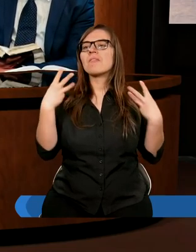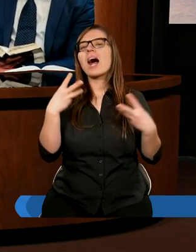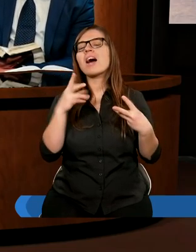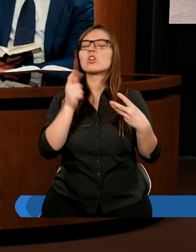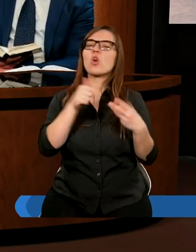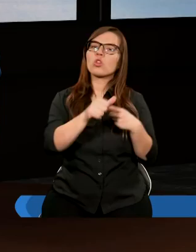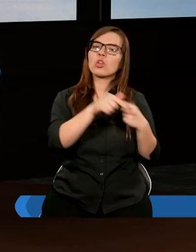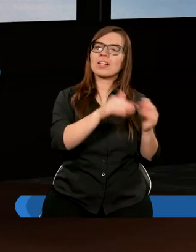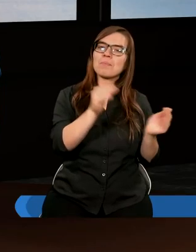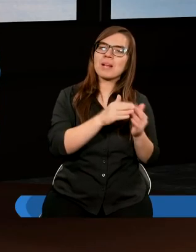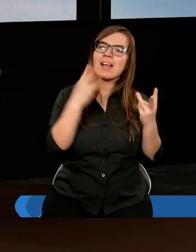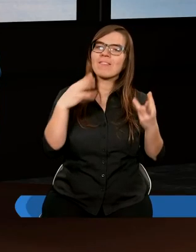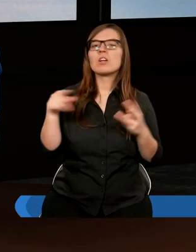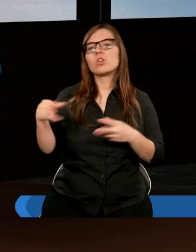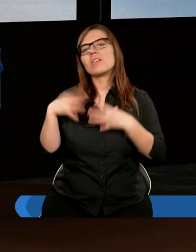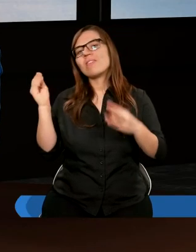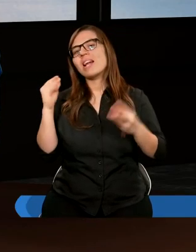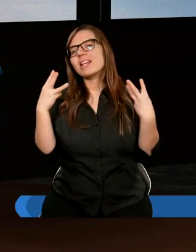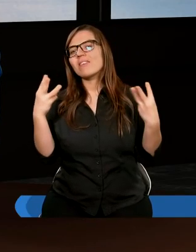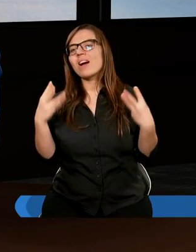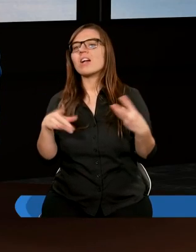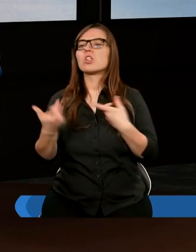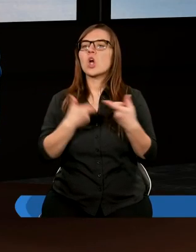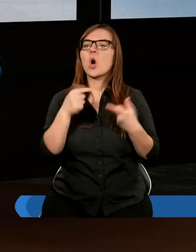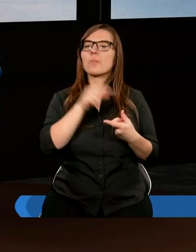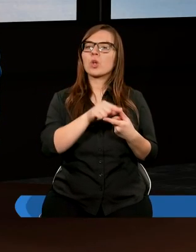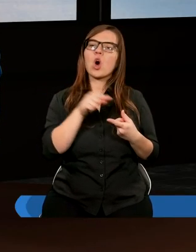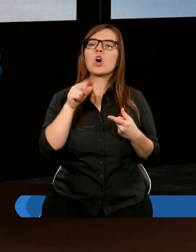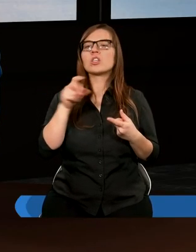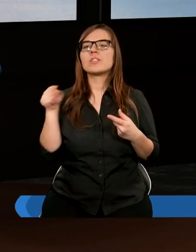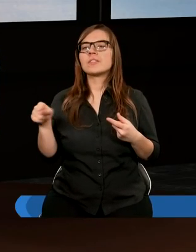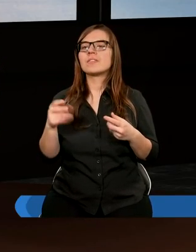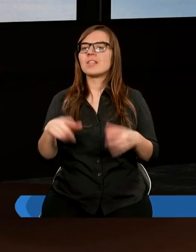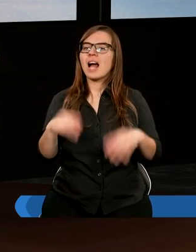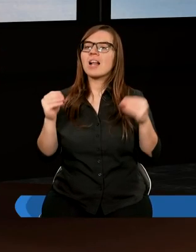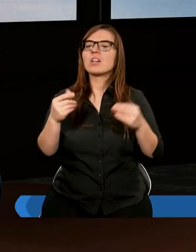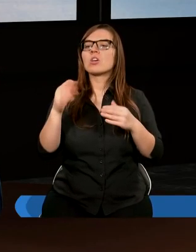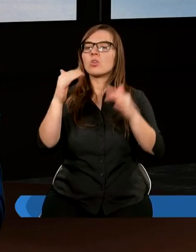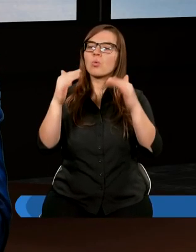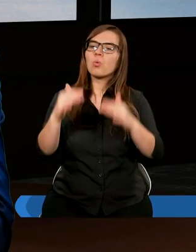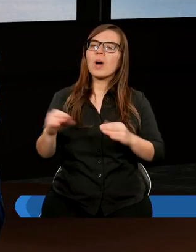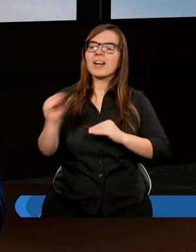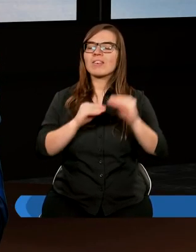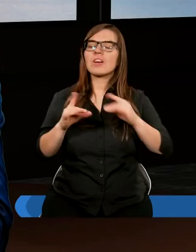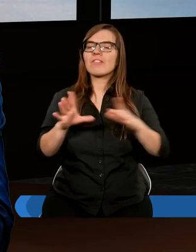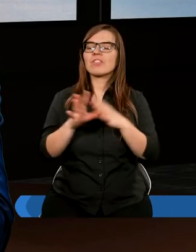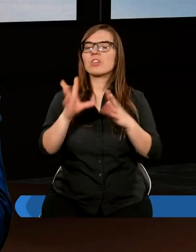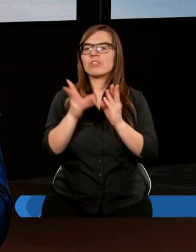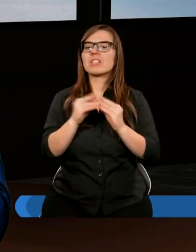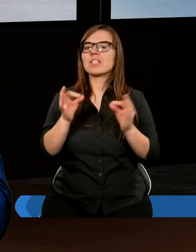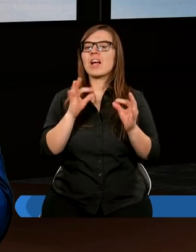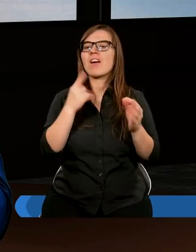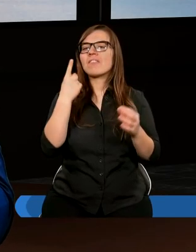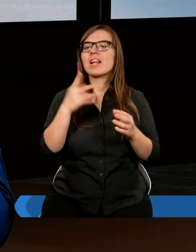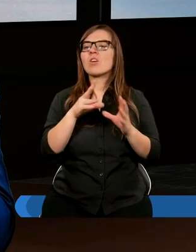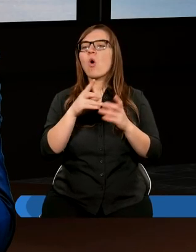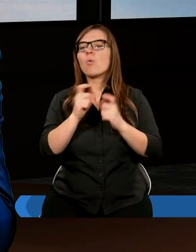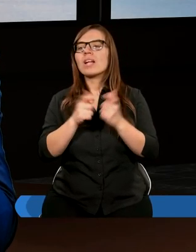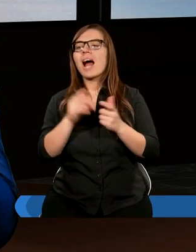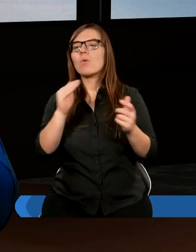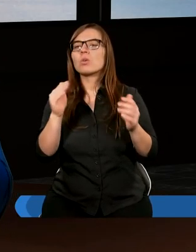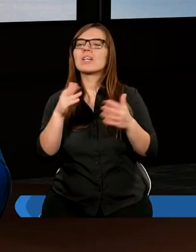ważne. I w tym momencie, wiadomo, że w tym momencie tak układając w życiu wszystkie rzeczy, mówię o tych